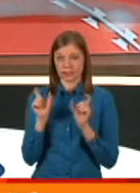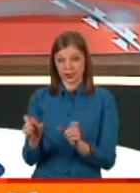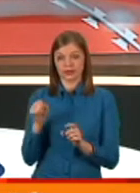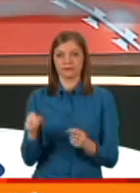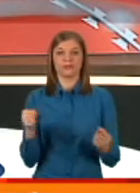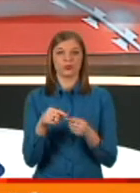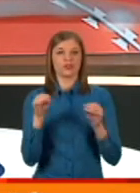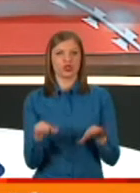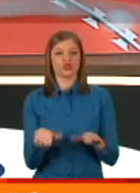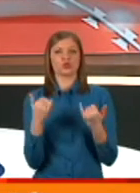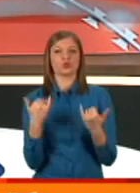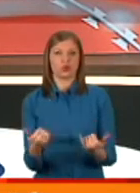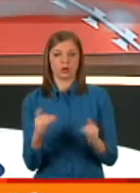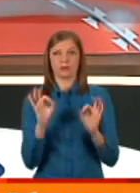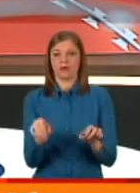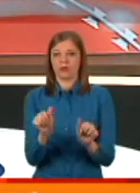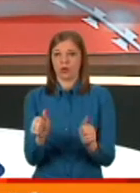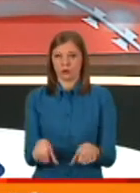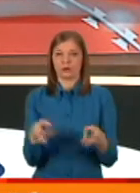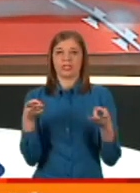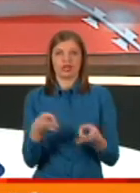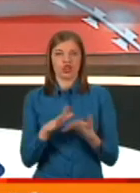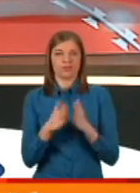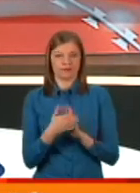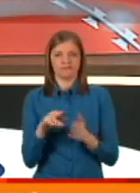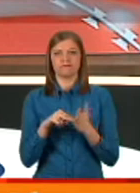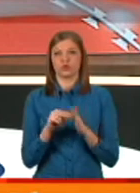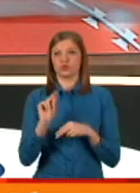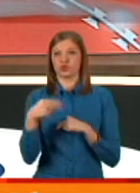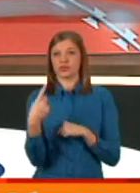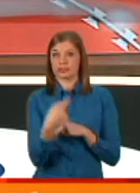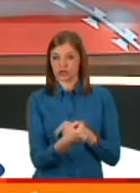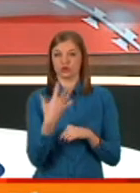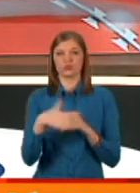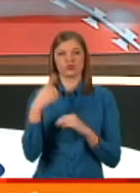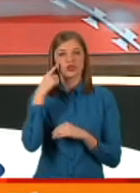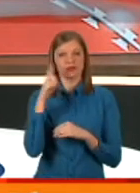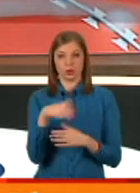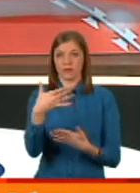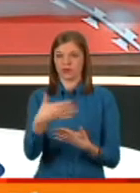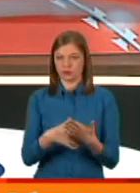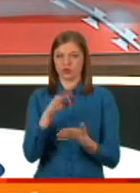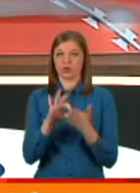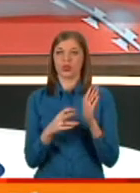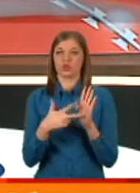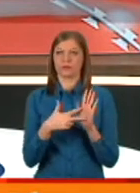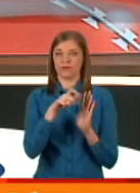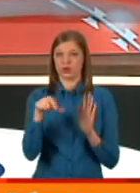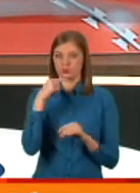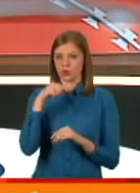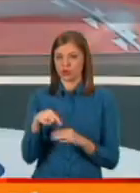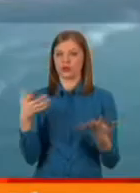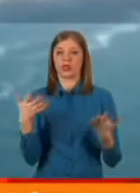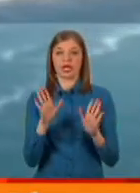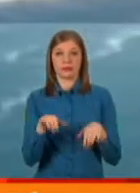Відповідне рішення ухвалили сьогодні, хоча оформити належним чином його планують за тиждень, уже відомо, у списку одразу 8 росіян,